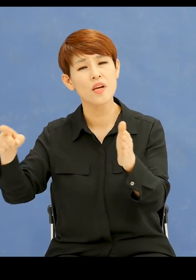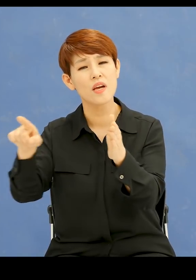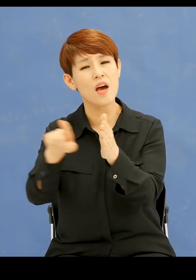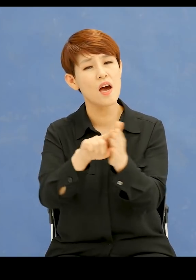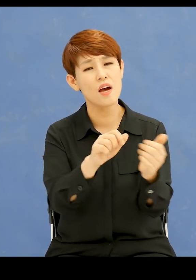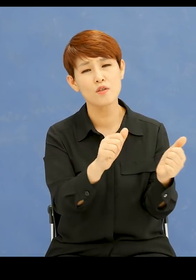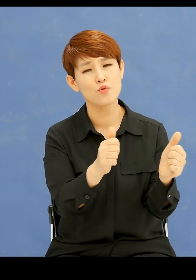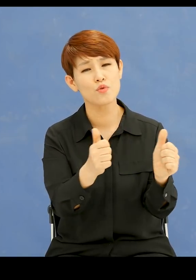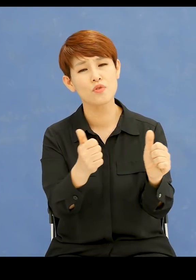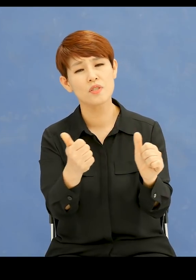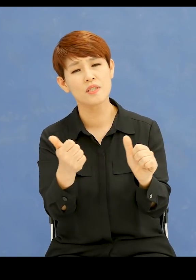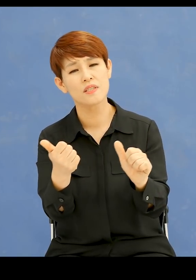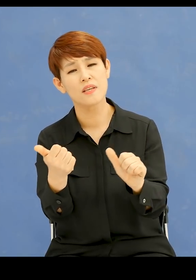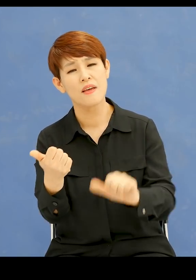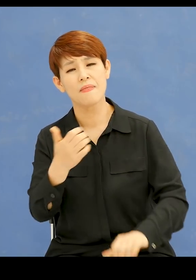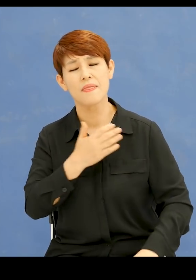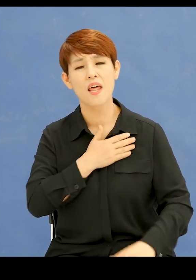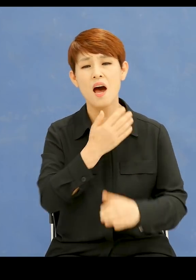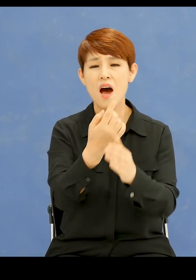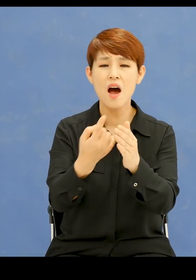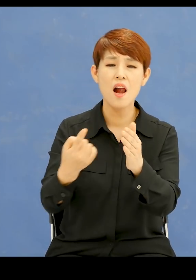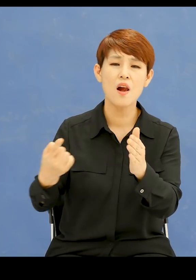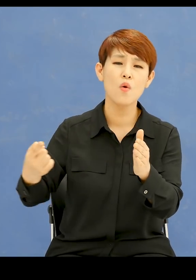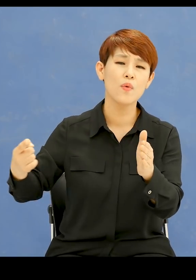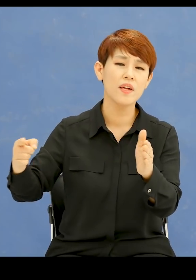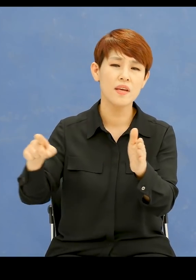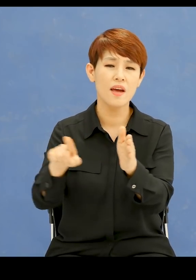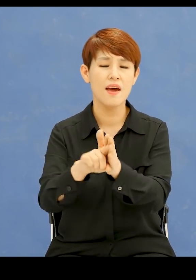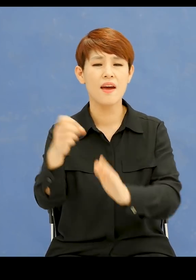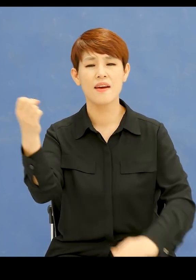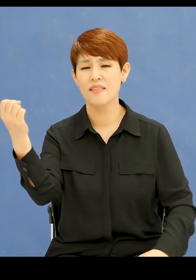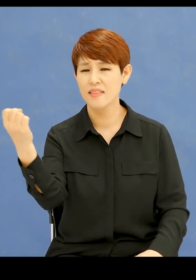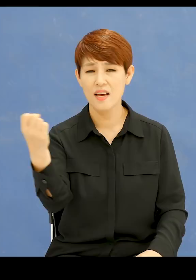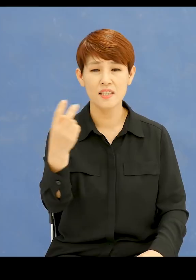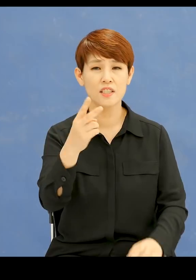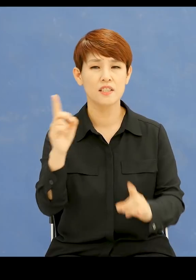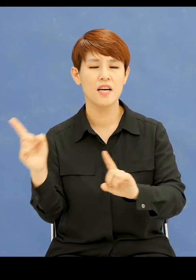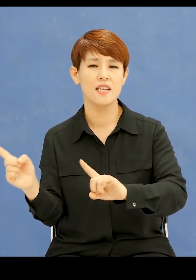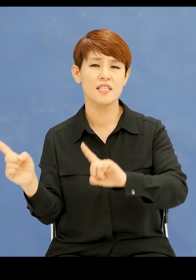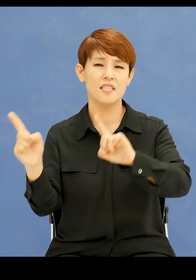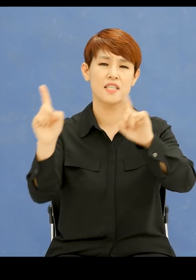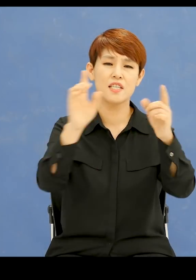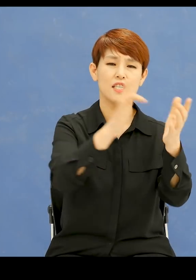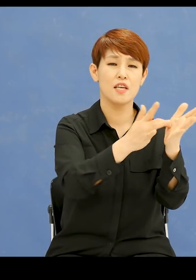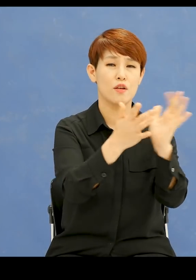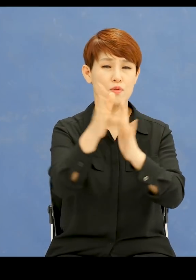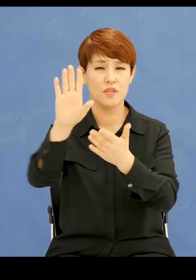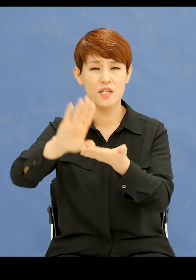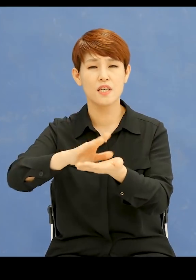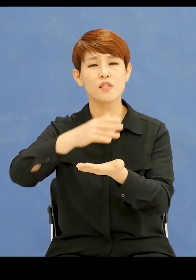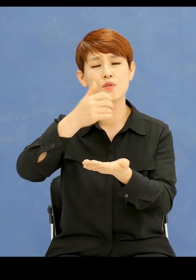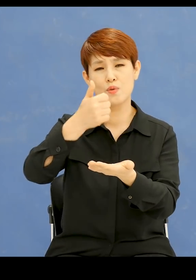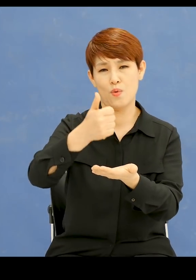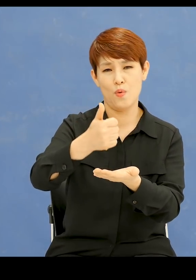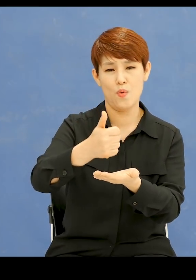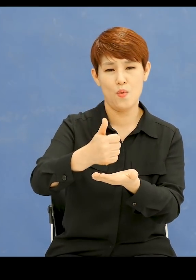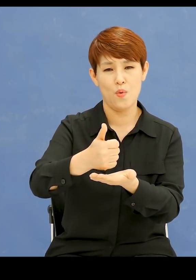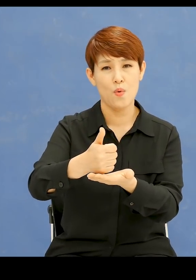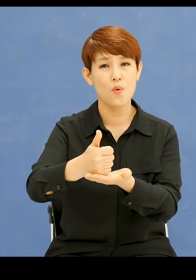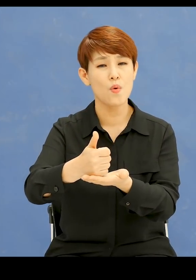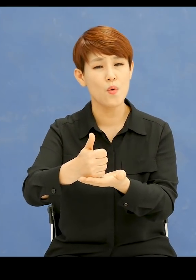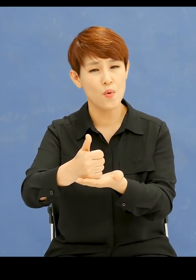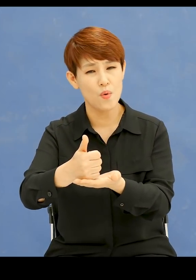날 위해 주신 날 위해 다시 사신 예수 그리스도